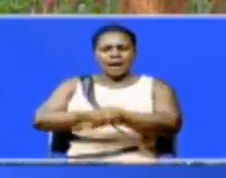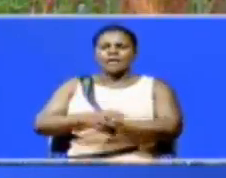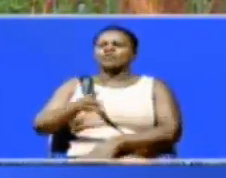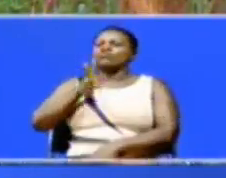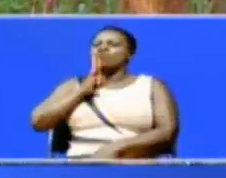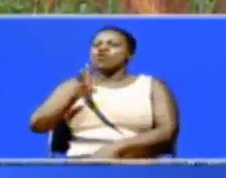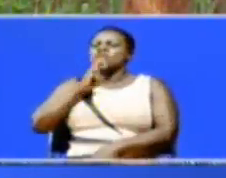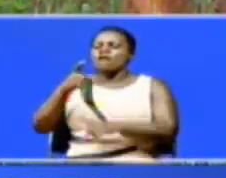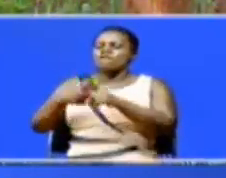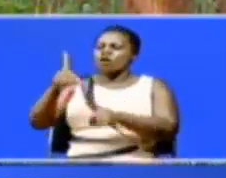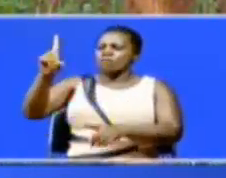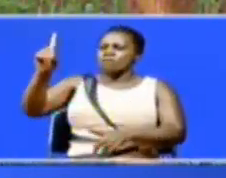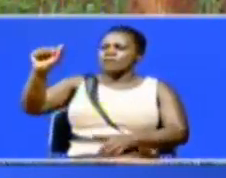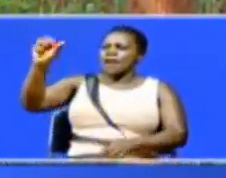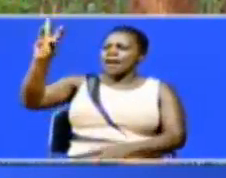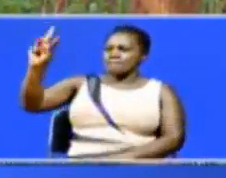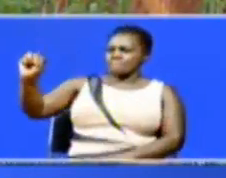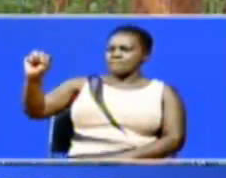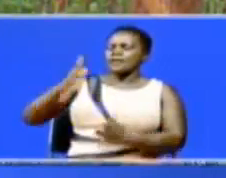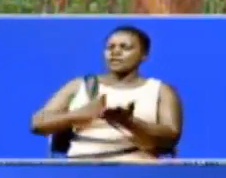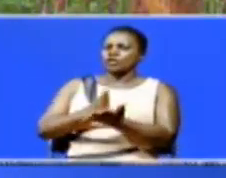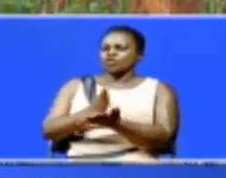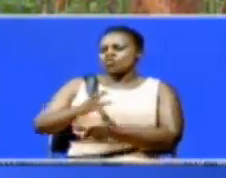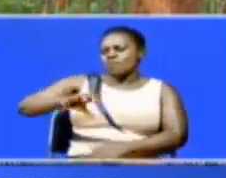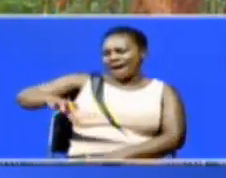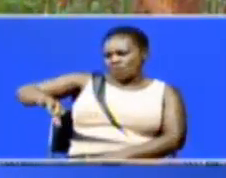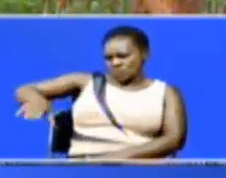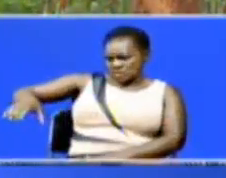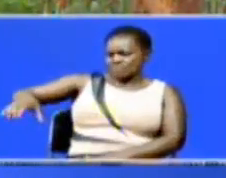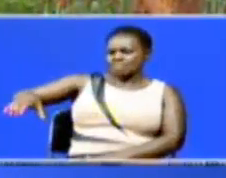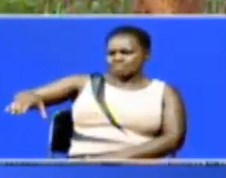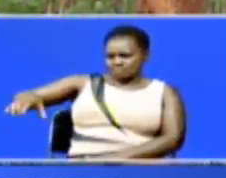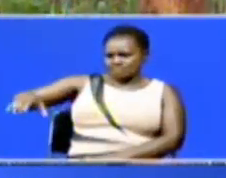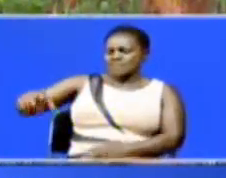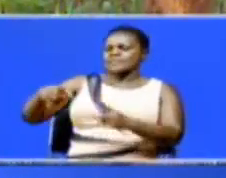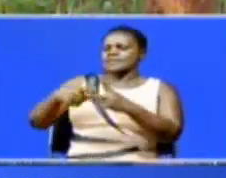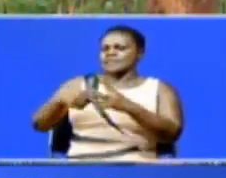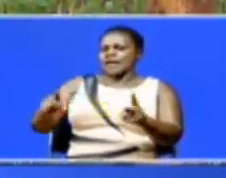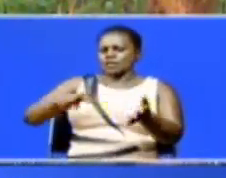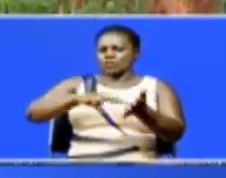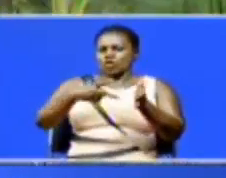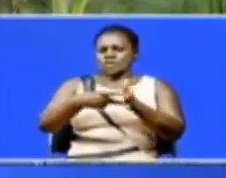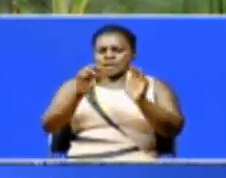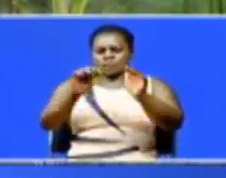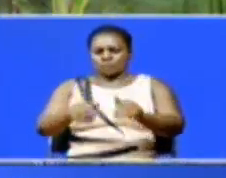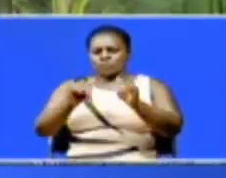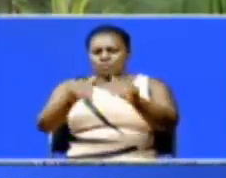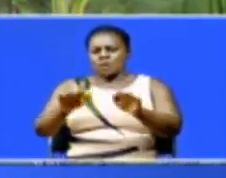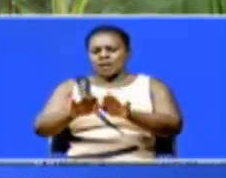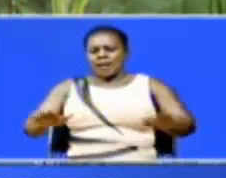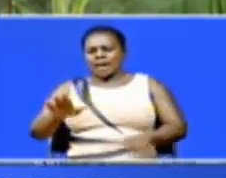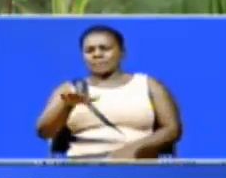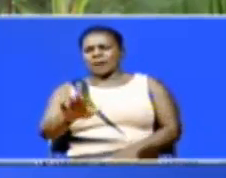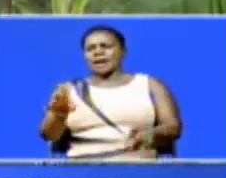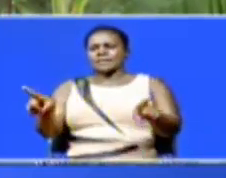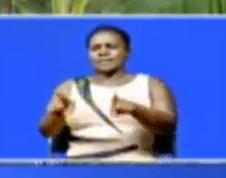kutoka idamu iliopa karibu kupitia kwa account, ndio tumeanzisha huo mradi wa kulima. Shamba lake